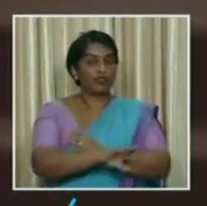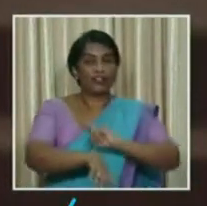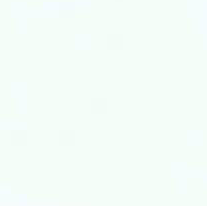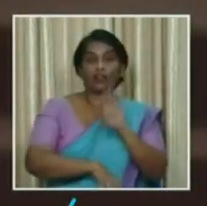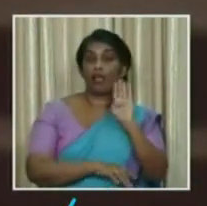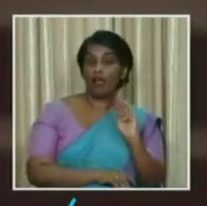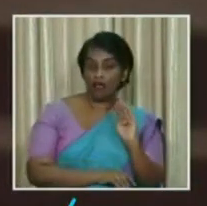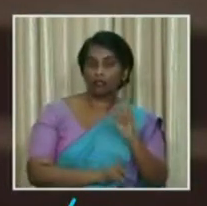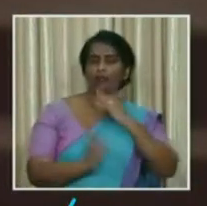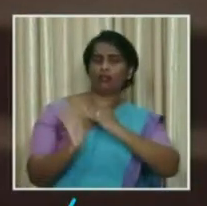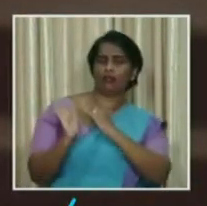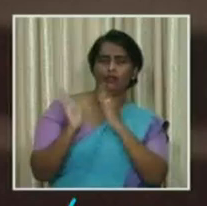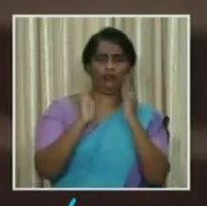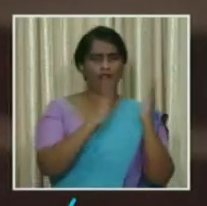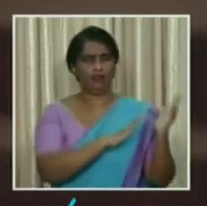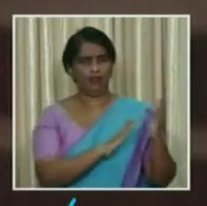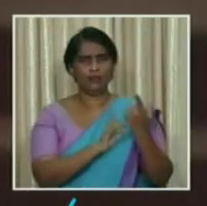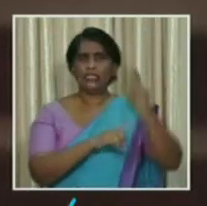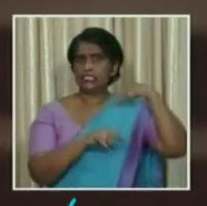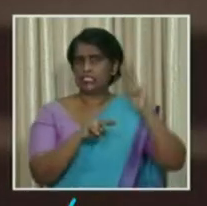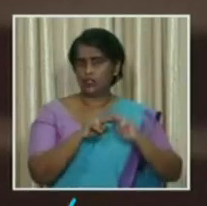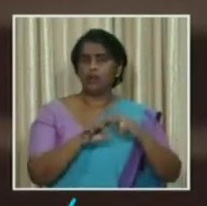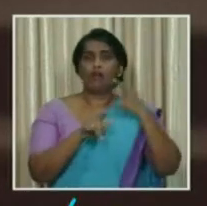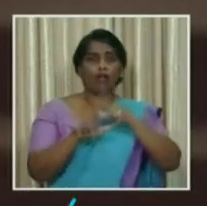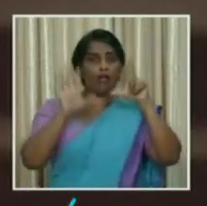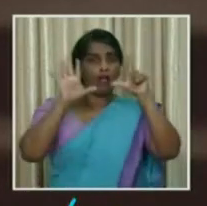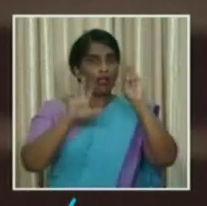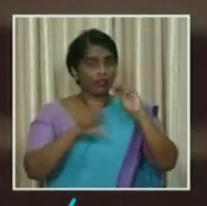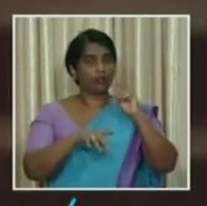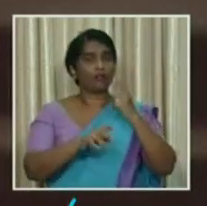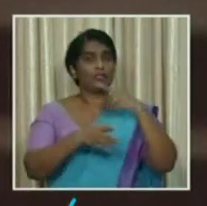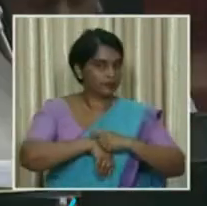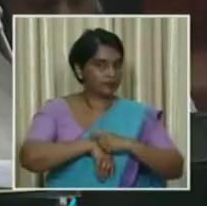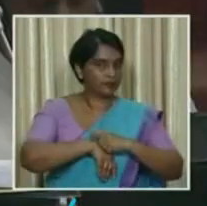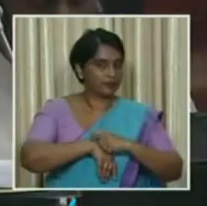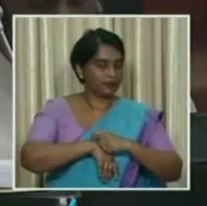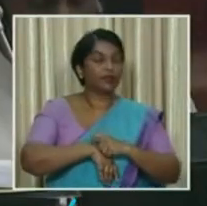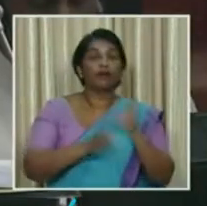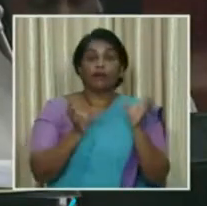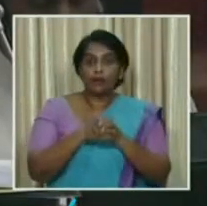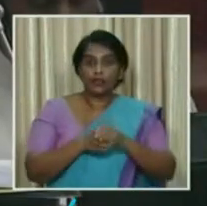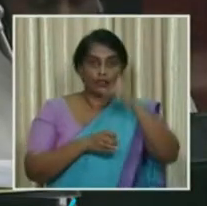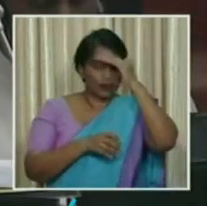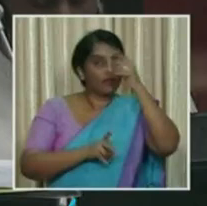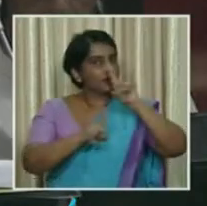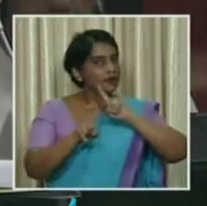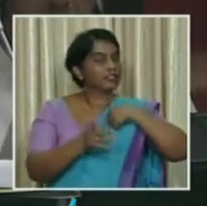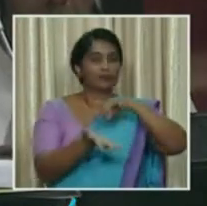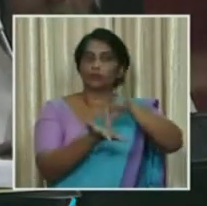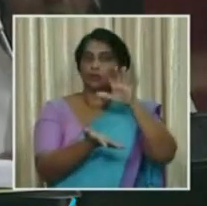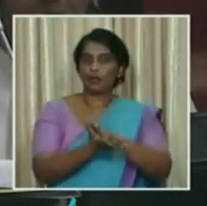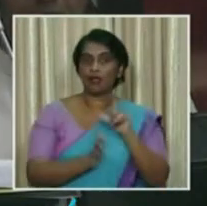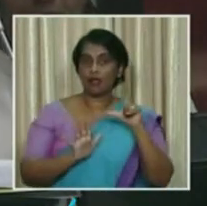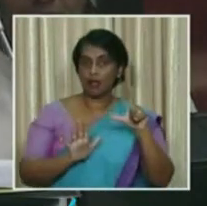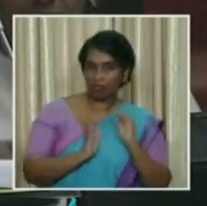මේ විදිහට කාලය නාස්ති කළ තිබුණා. ඊළඟට හතාමාට ඡන්ද යන වෙලාවෙත් මේක ගන්න ප්‍රමාද වුණා. පක්ෂ නායක රැස්වීමේ තීන්දුව උනේ